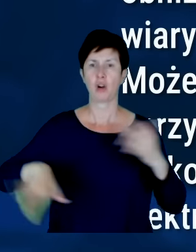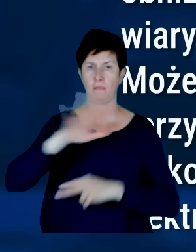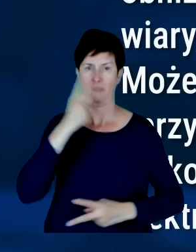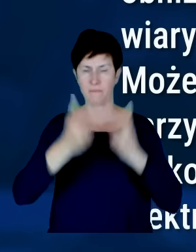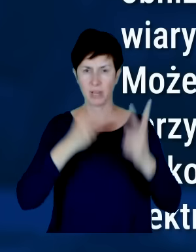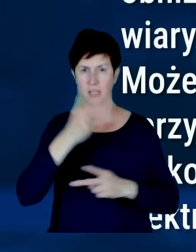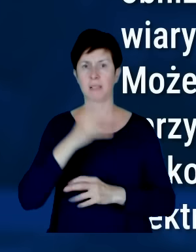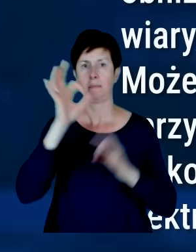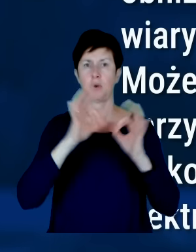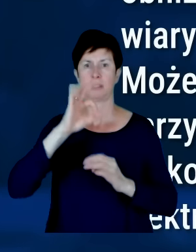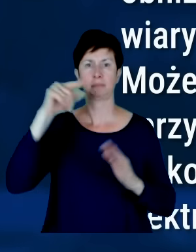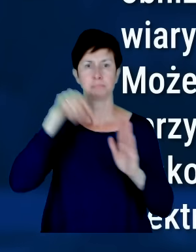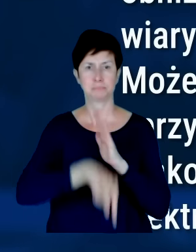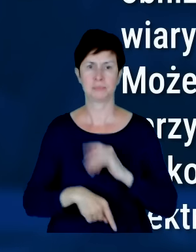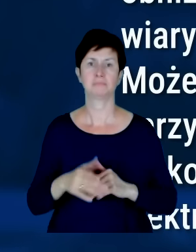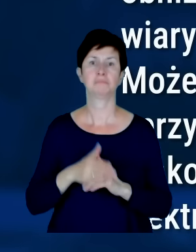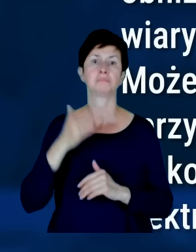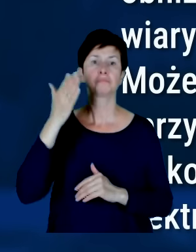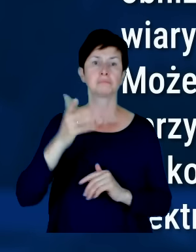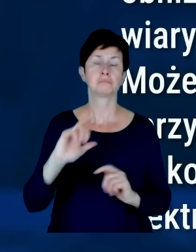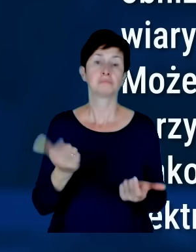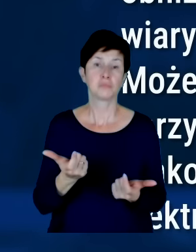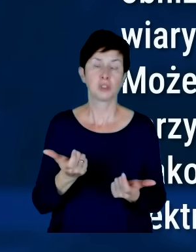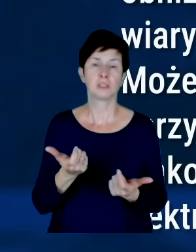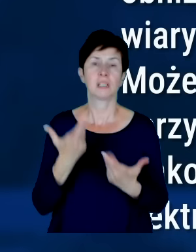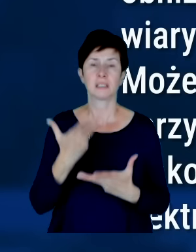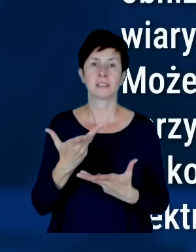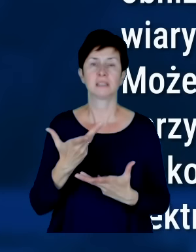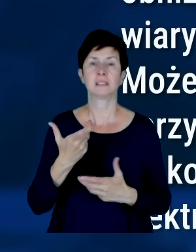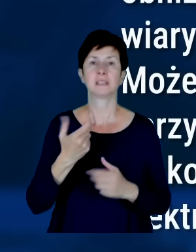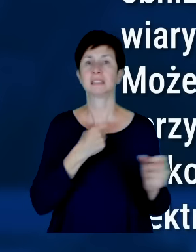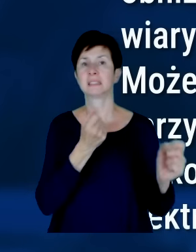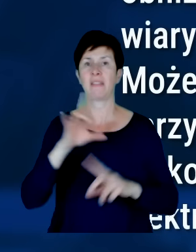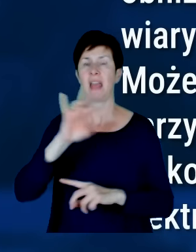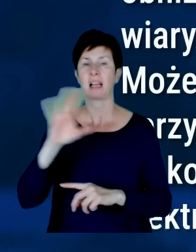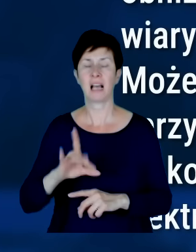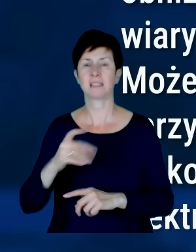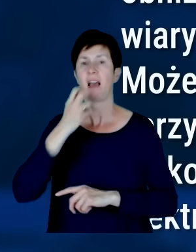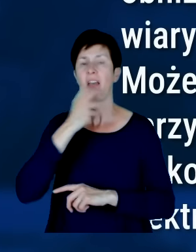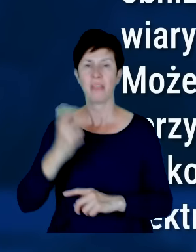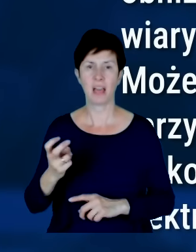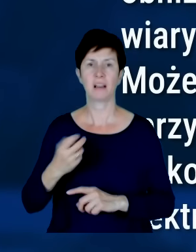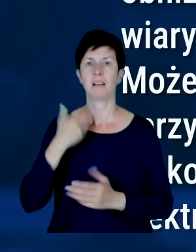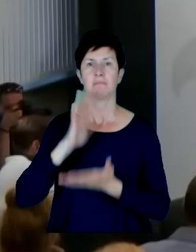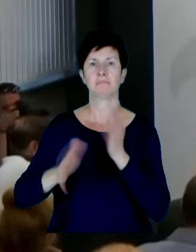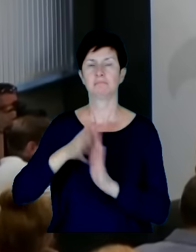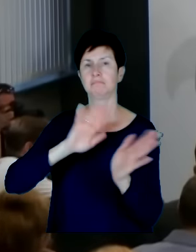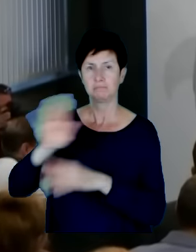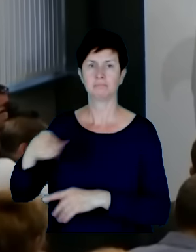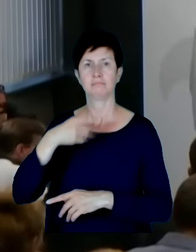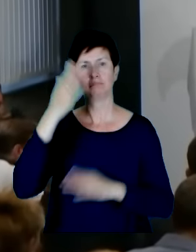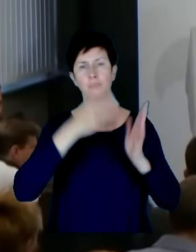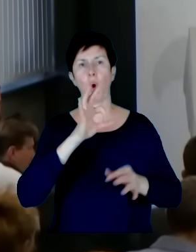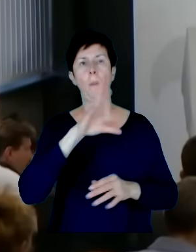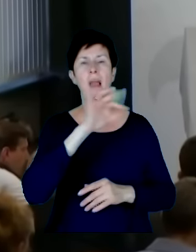energetycznego i przyszłej prywatyzacji A może chęć przykrycia drakońskich podwyżek cen gazu i energii elektrycznej od lata tego roku w